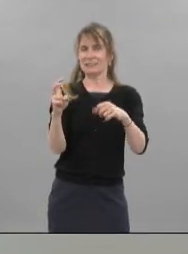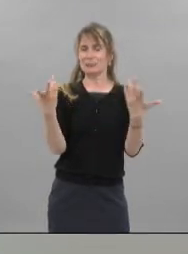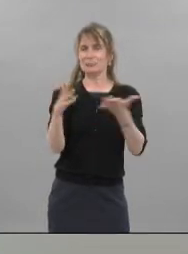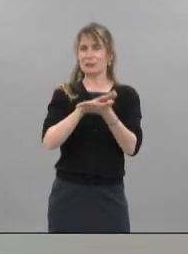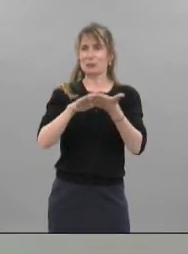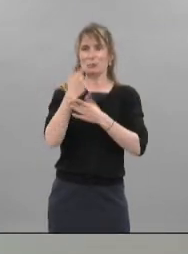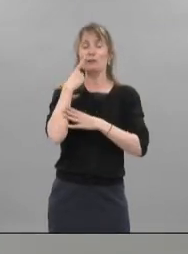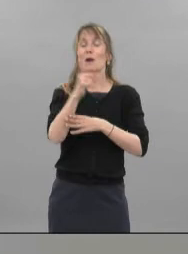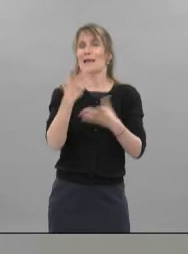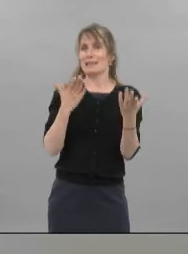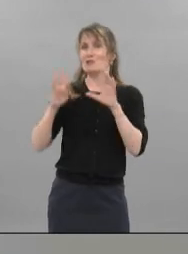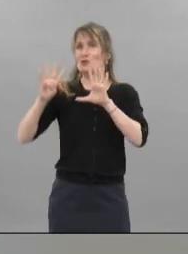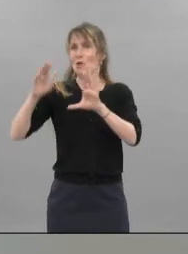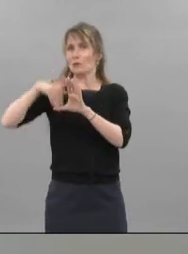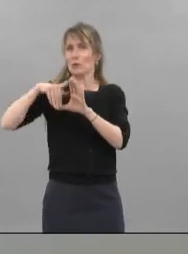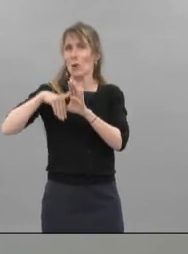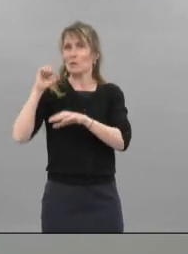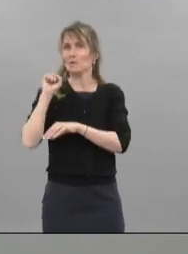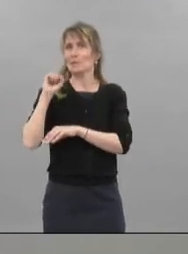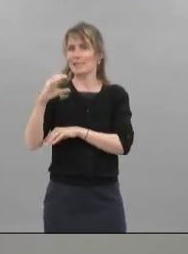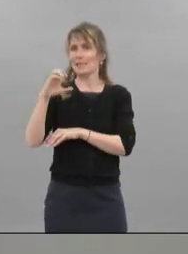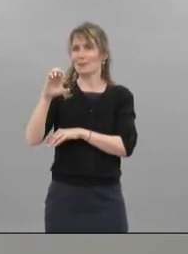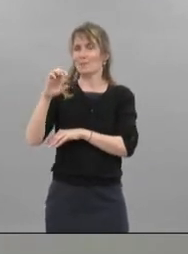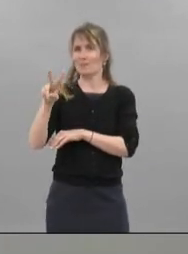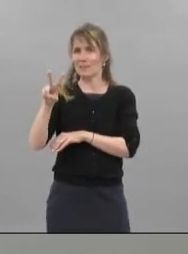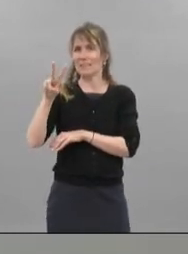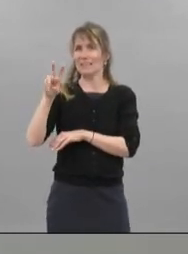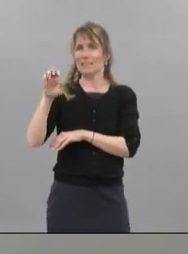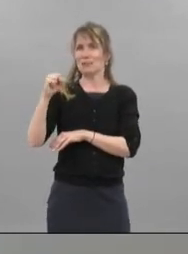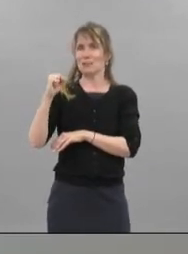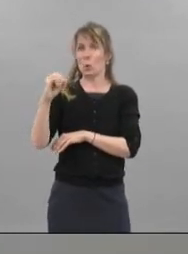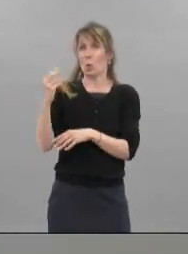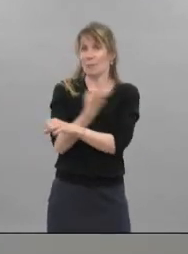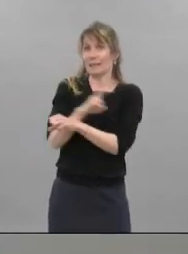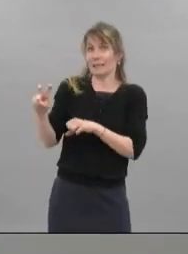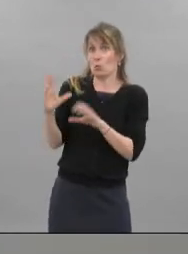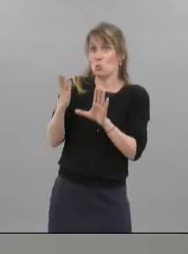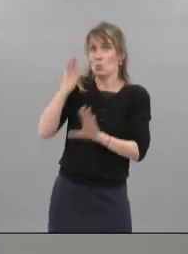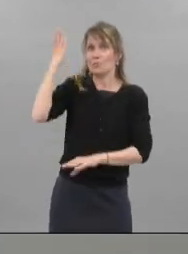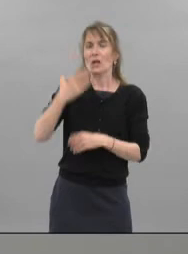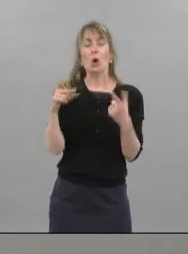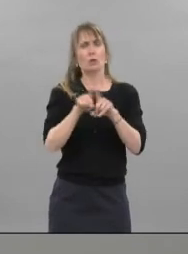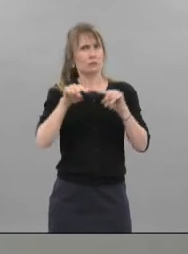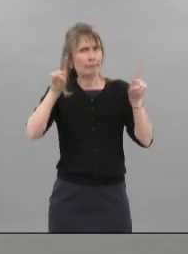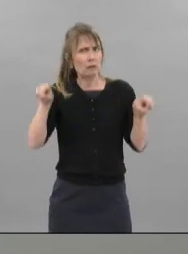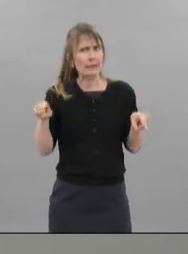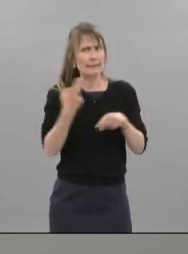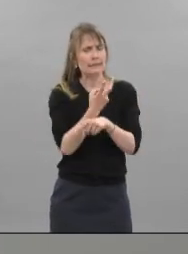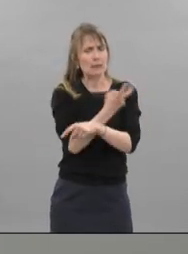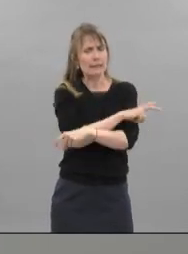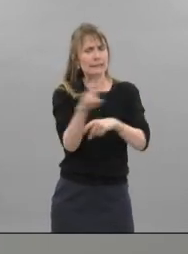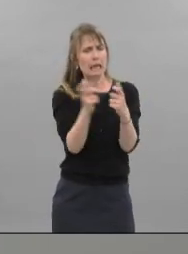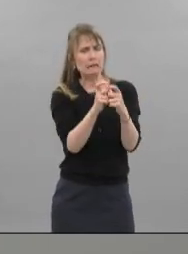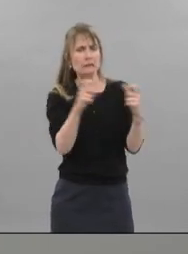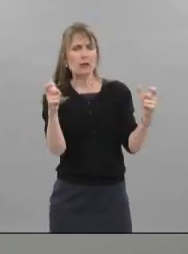dont 6 à seuil haut. Et je me permets une parenthèse sur le fait que les risques industriels ne s'arrêtent pas aux frontières